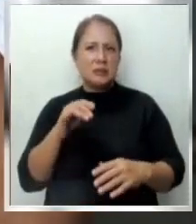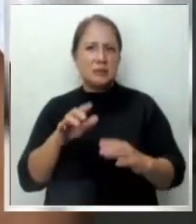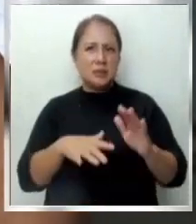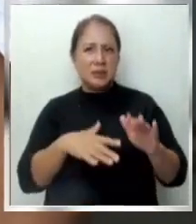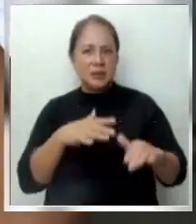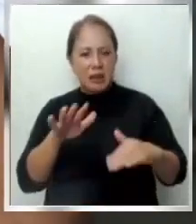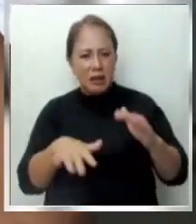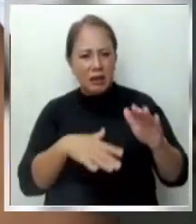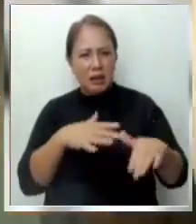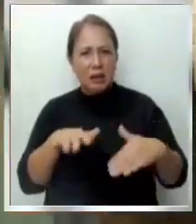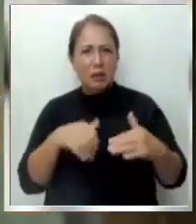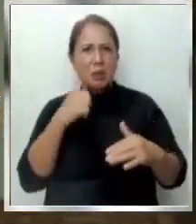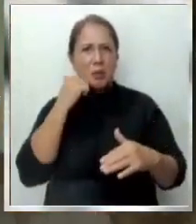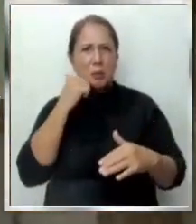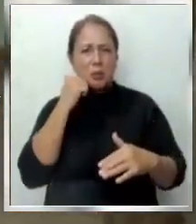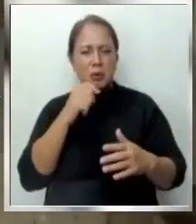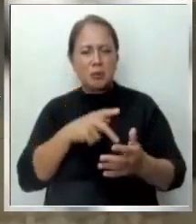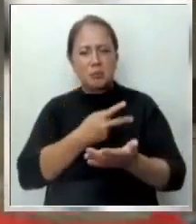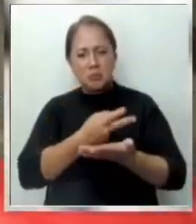siya nadadapa.